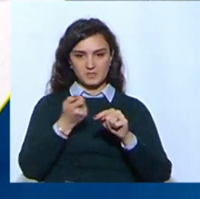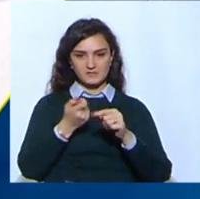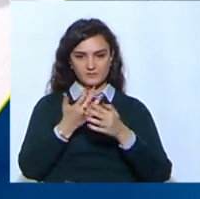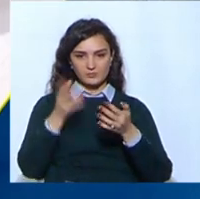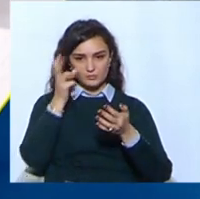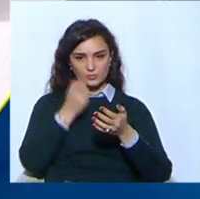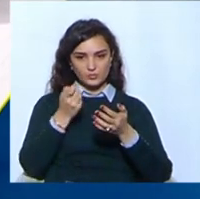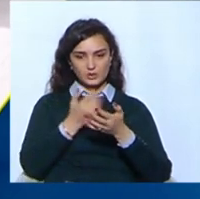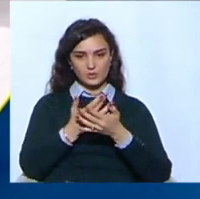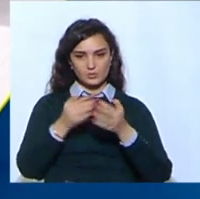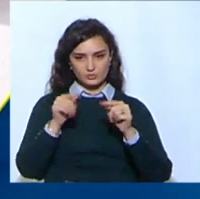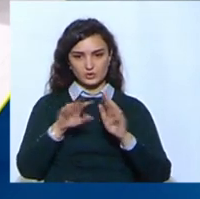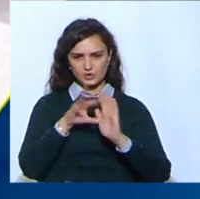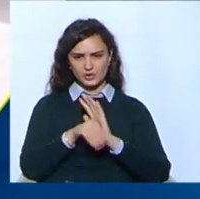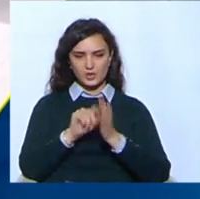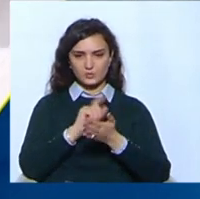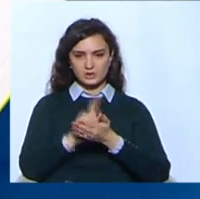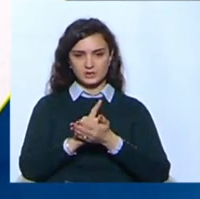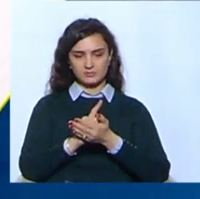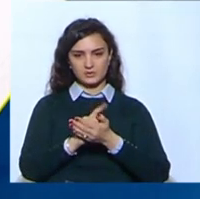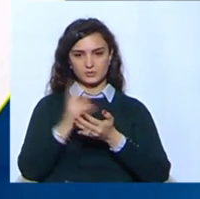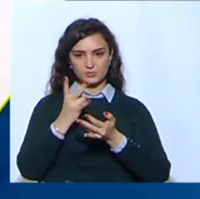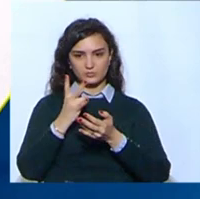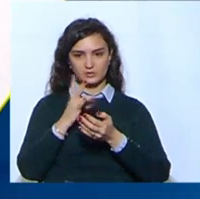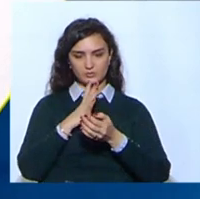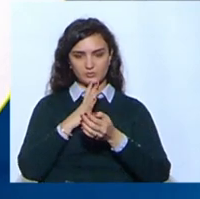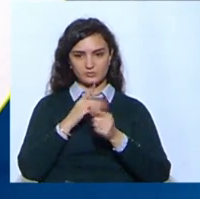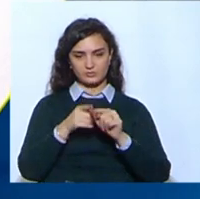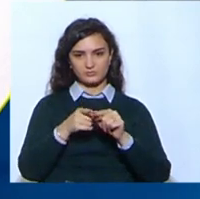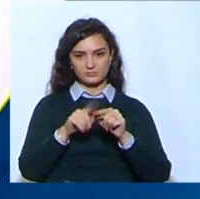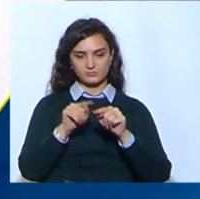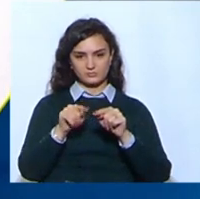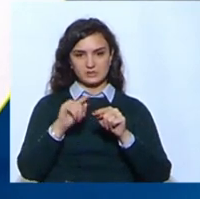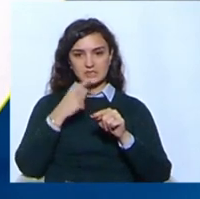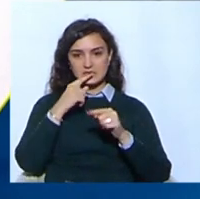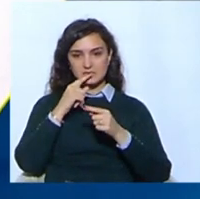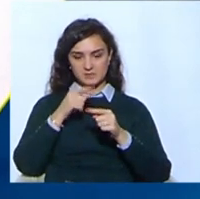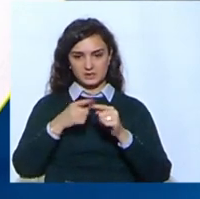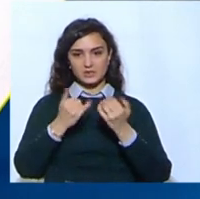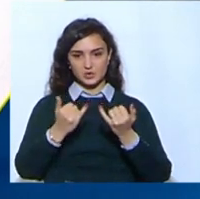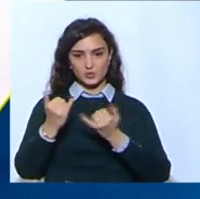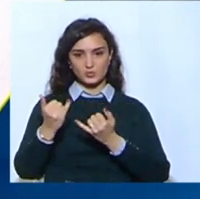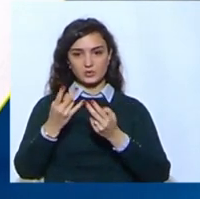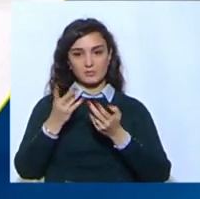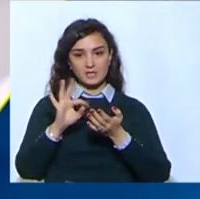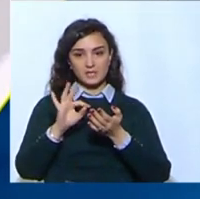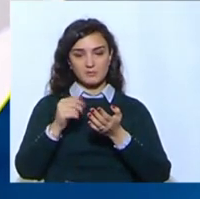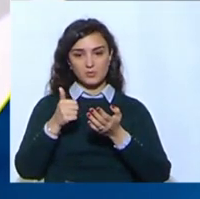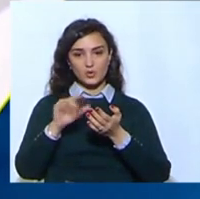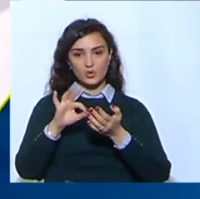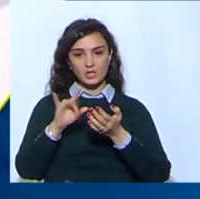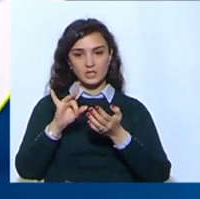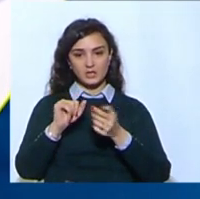მარცვლეულსა და ბურღულეულში აუცილებლად უნდა განვიხილოთ ცხადია სიმიდი, რომელიც სეზონურია, მაგრამ გოგრის